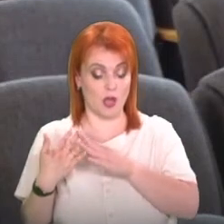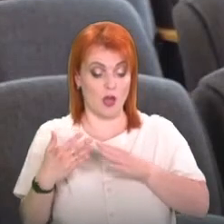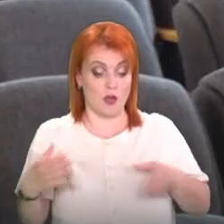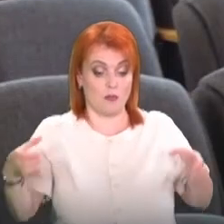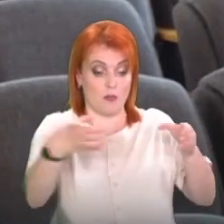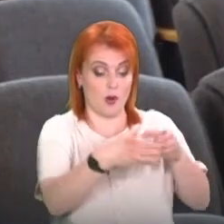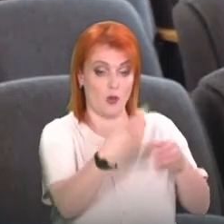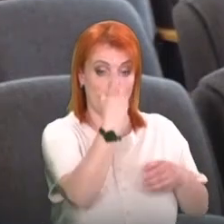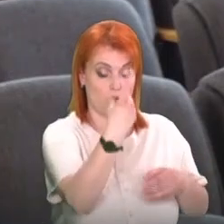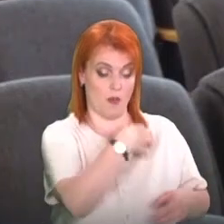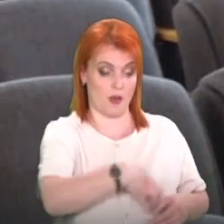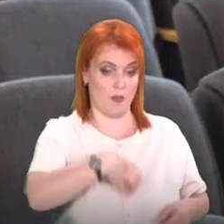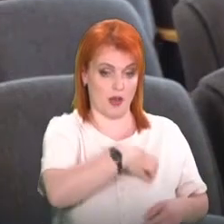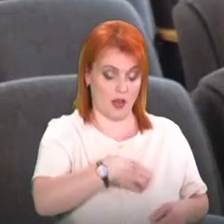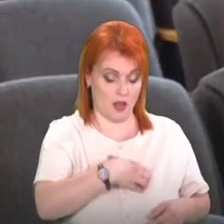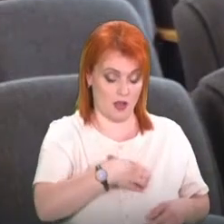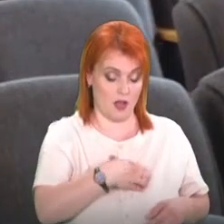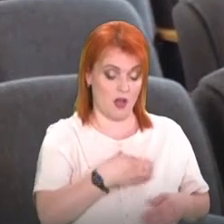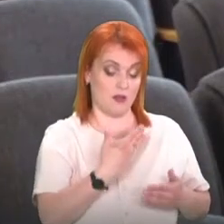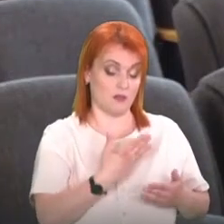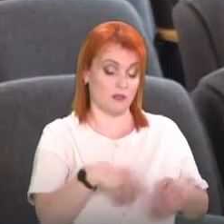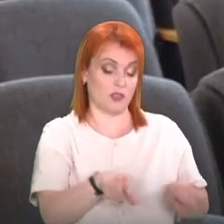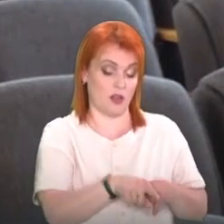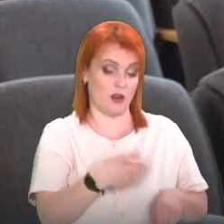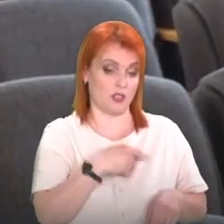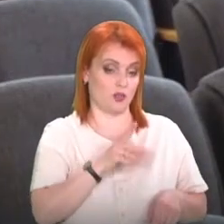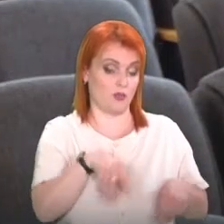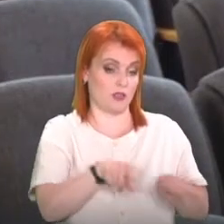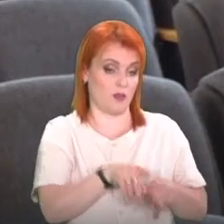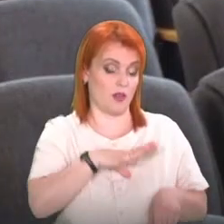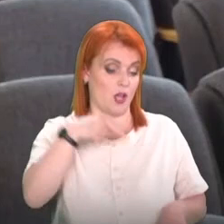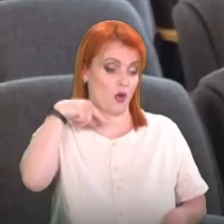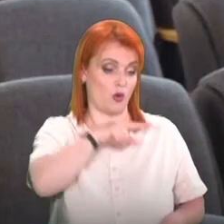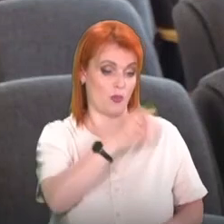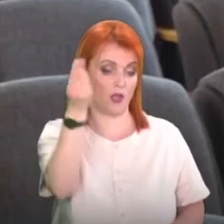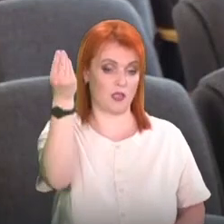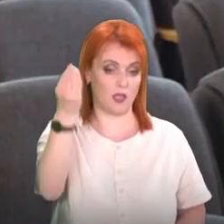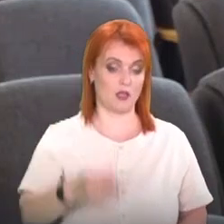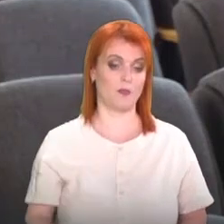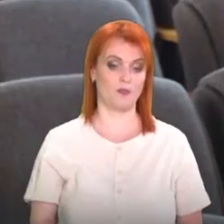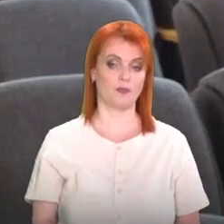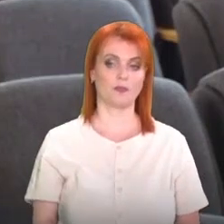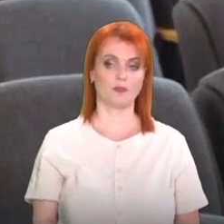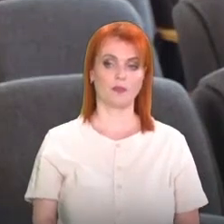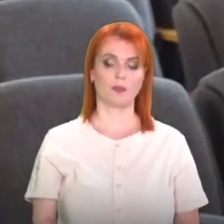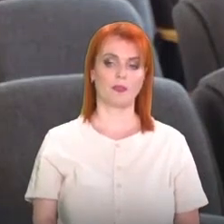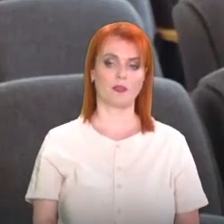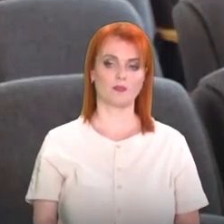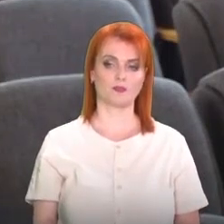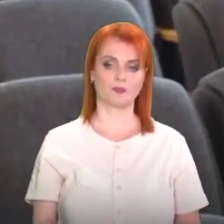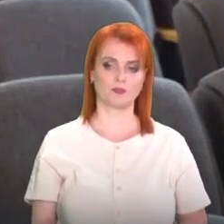ca ele să fie la fel de amplu discutate. Ele vor aduce mai multă claritate pe însăși procesul, cum va avea loc procesul